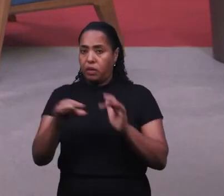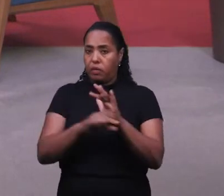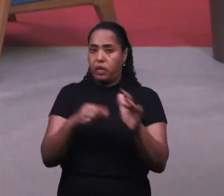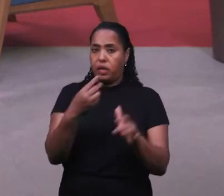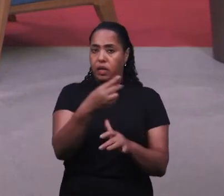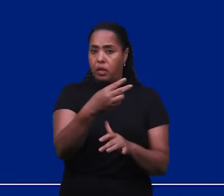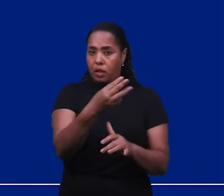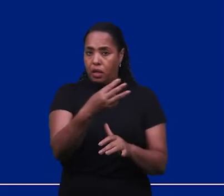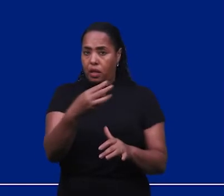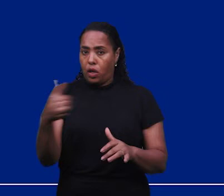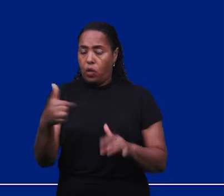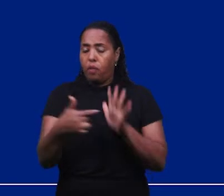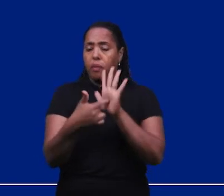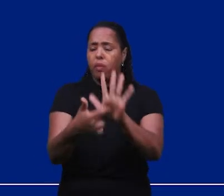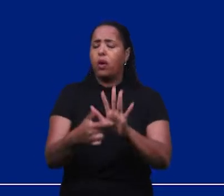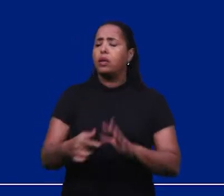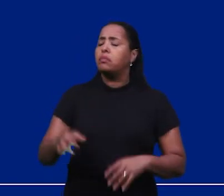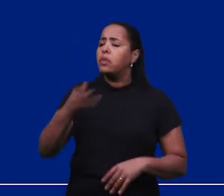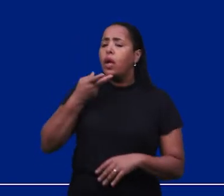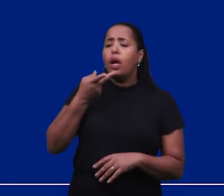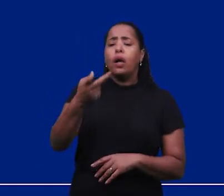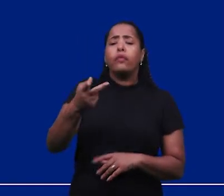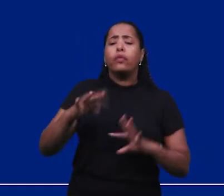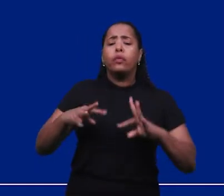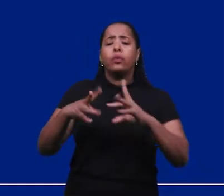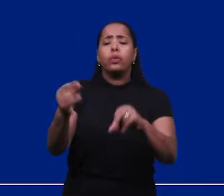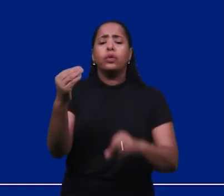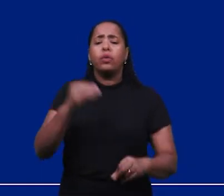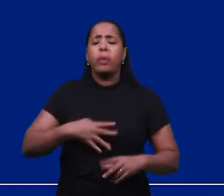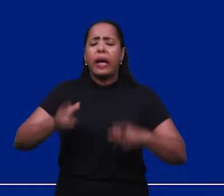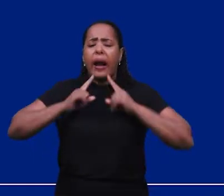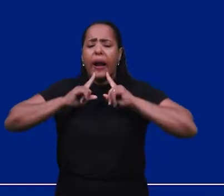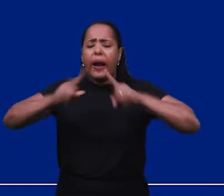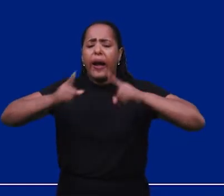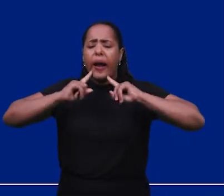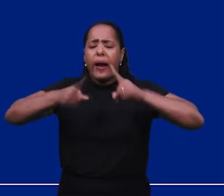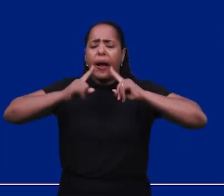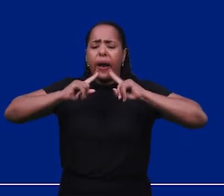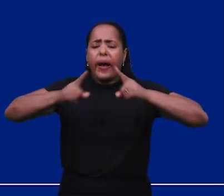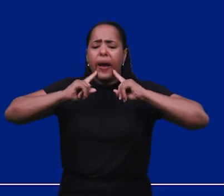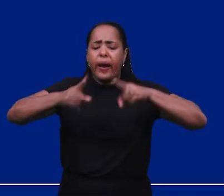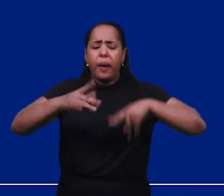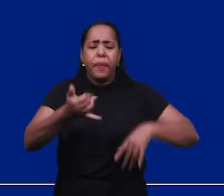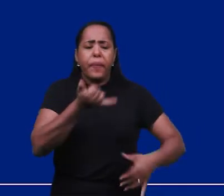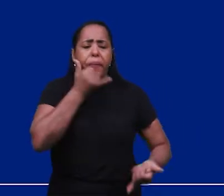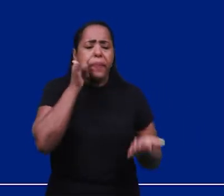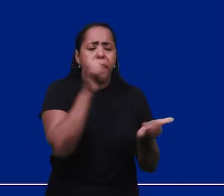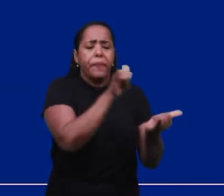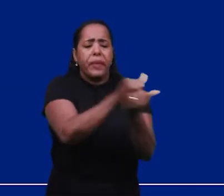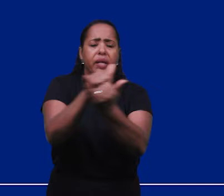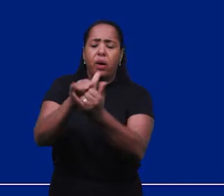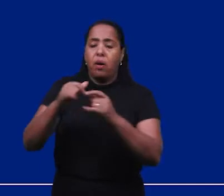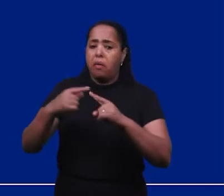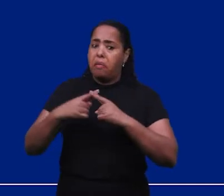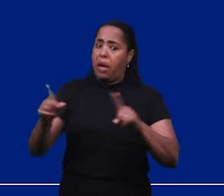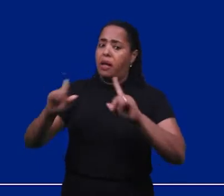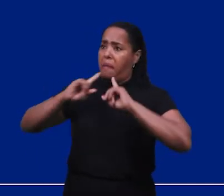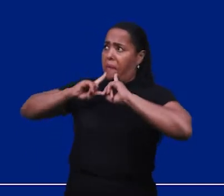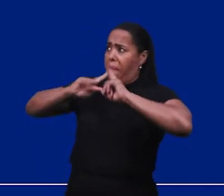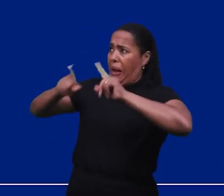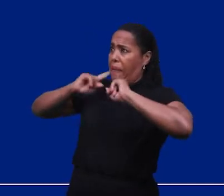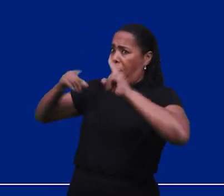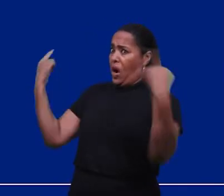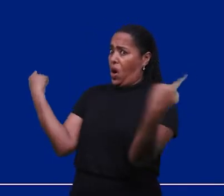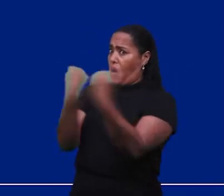inadéquate. Matthieu 13, 12, 31 nous dit, donc je vous dis, tout péché et blasphème sera pardonné à l'homme, mais